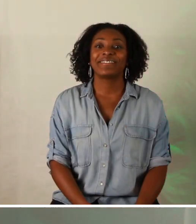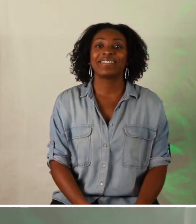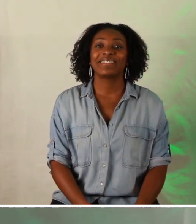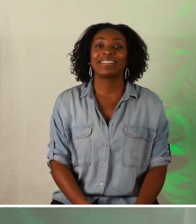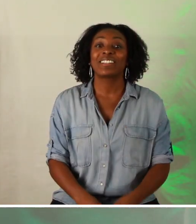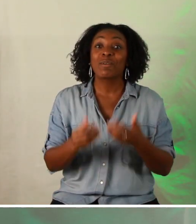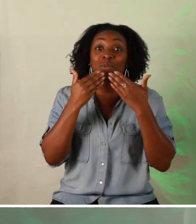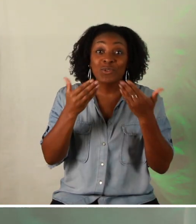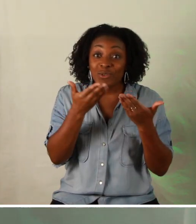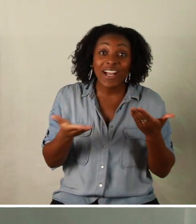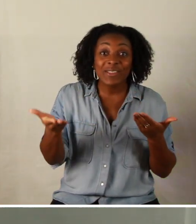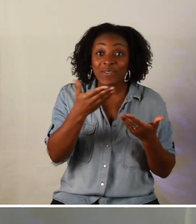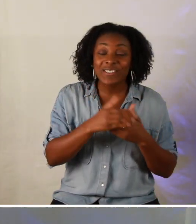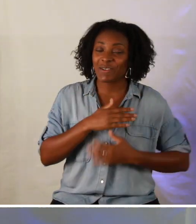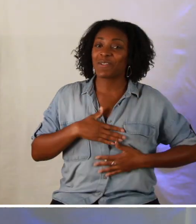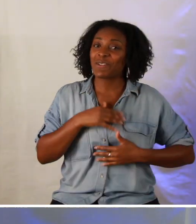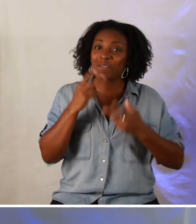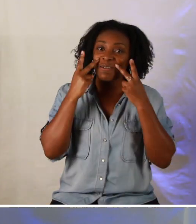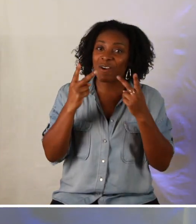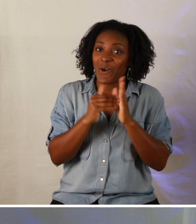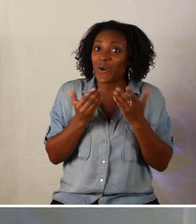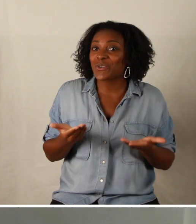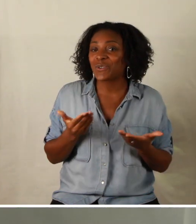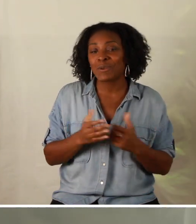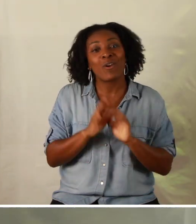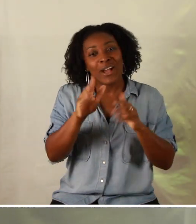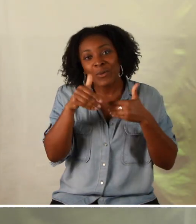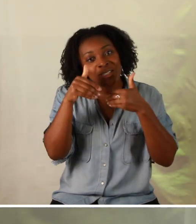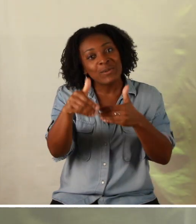Eh bien, bonjour à tous et à toutes, content de vous retrouver. On va continuer